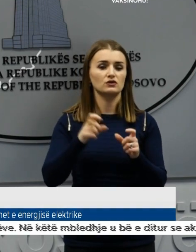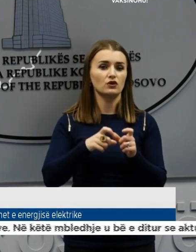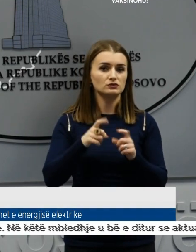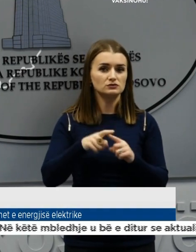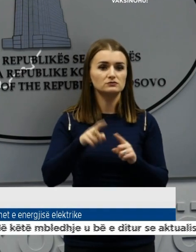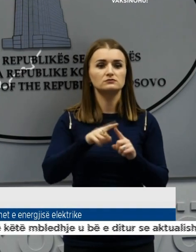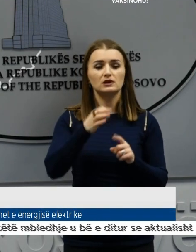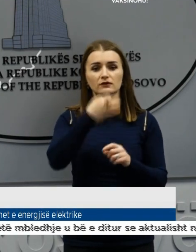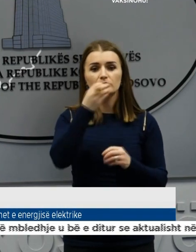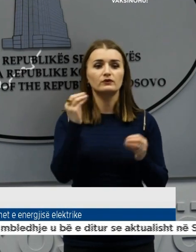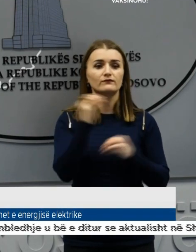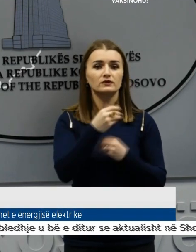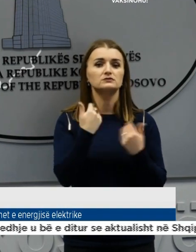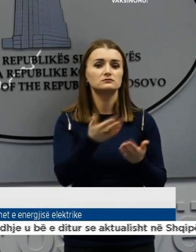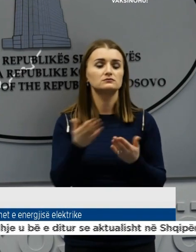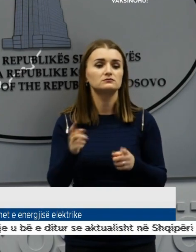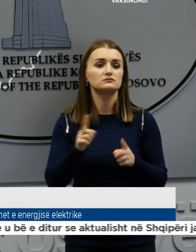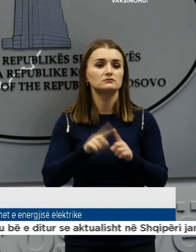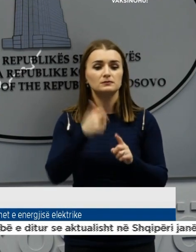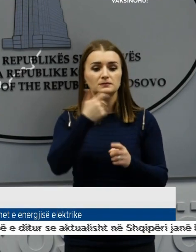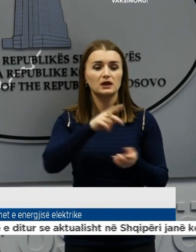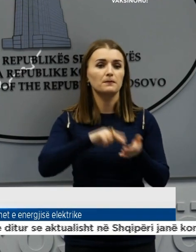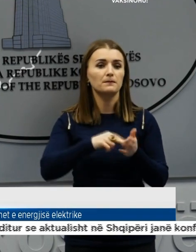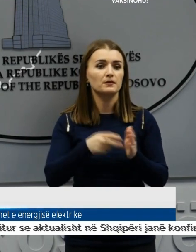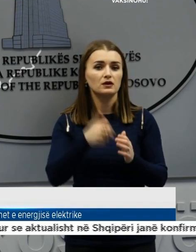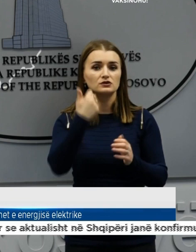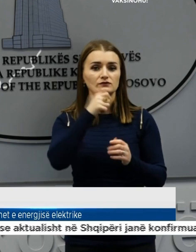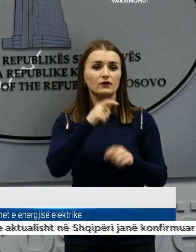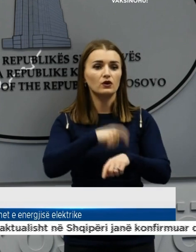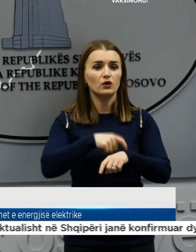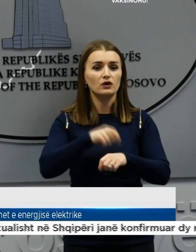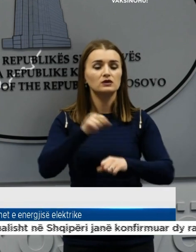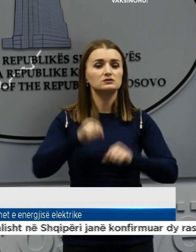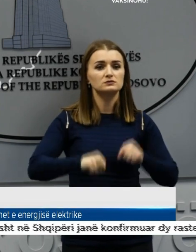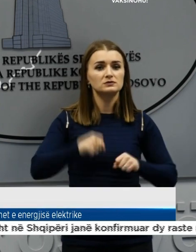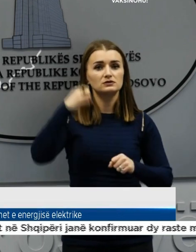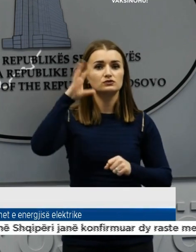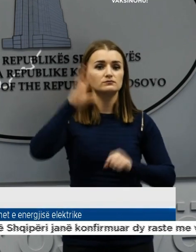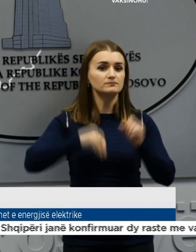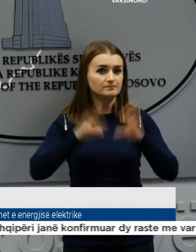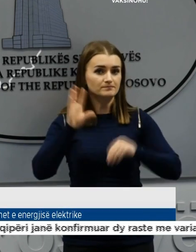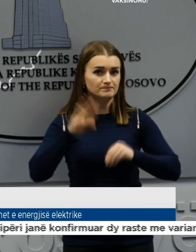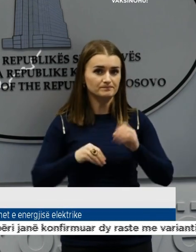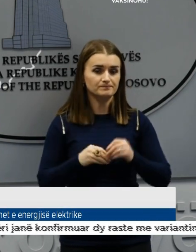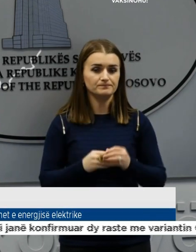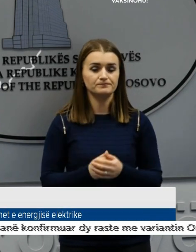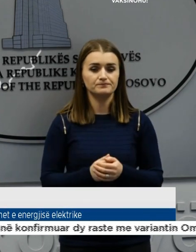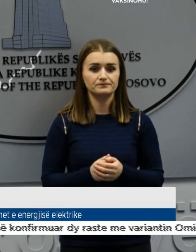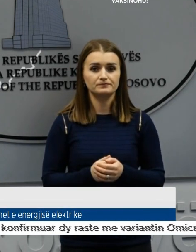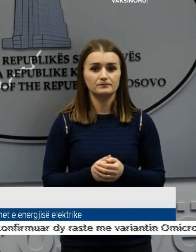është e mundur për planet e reduktimeve që janë të planifikuara.